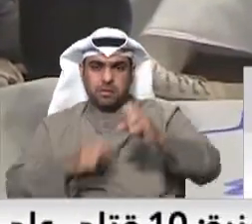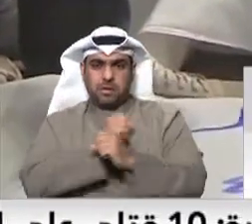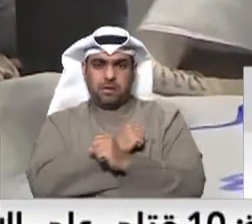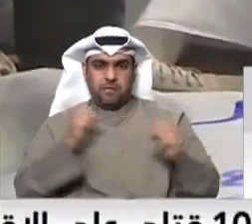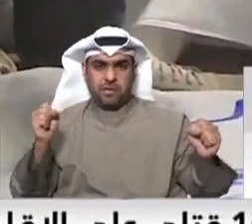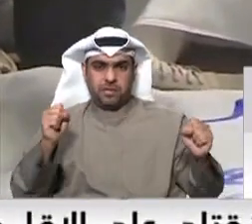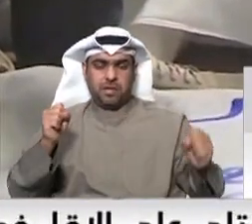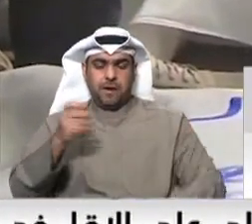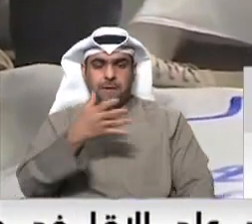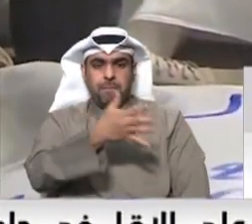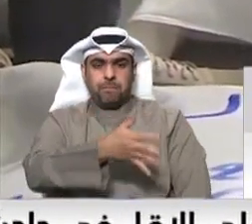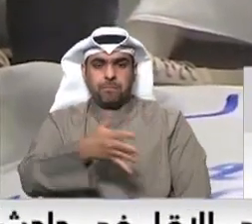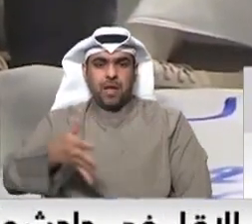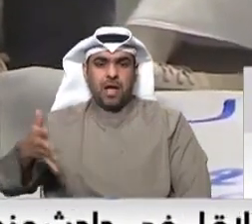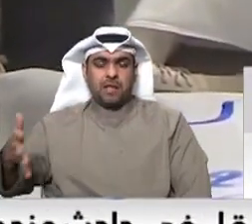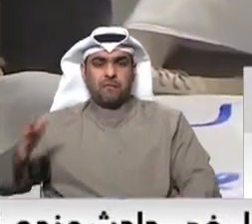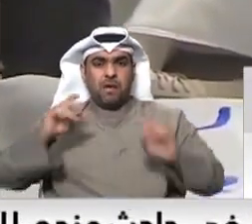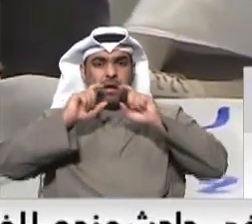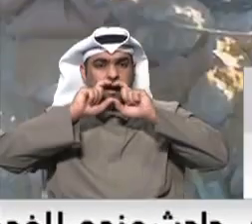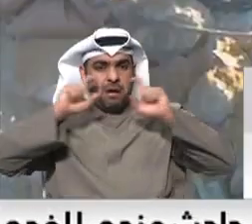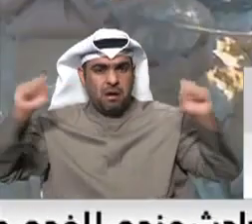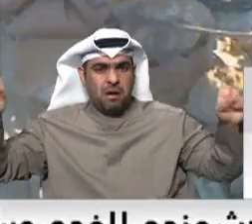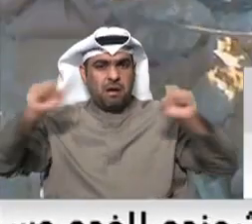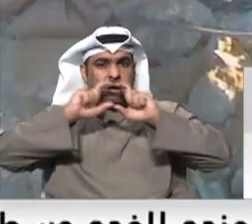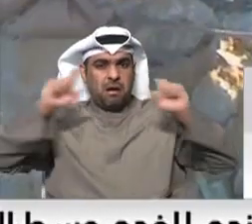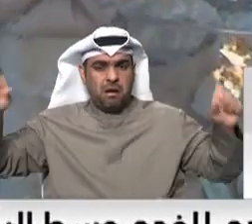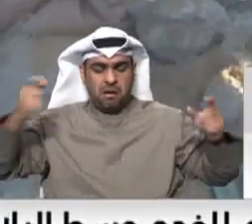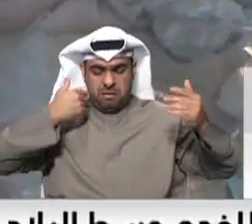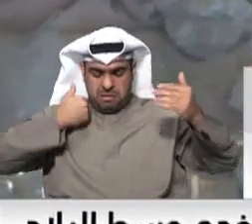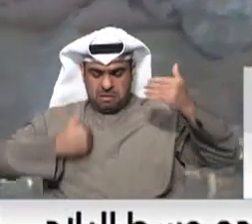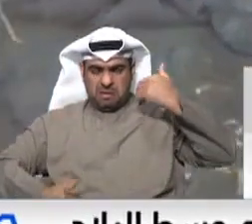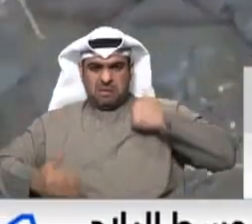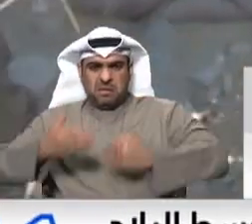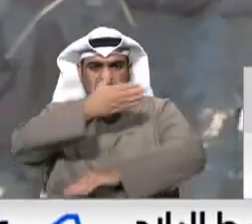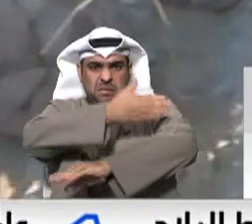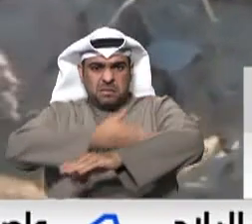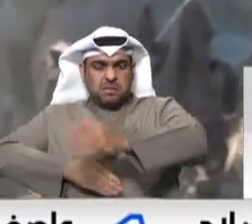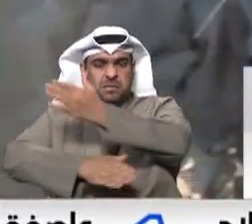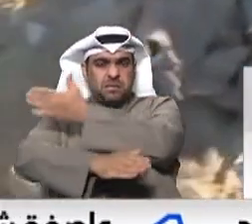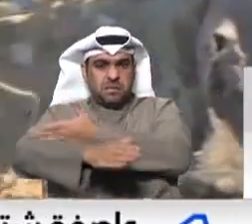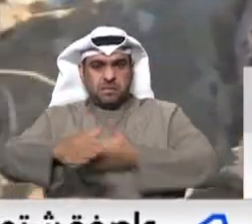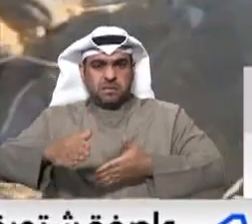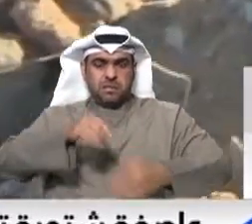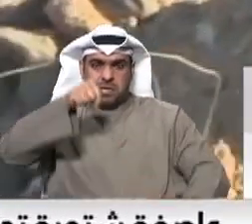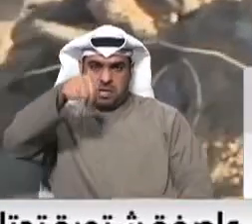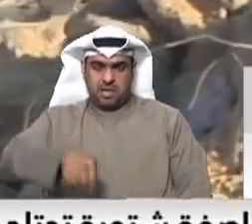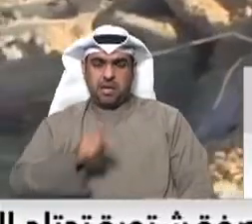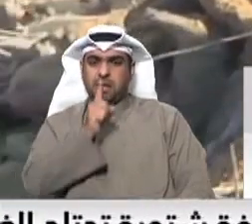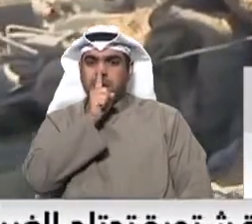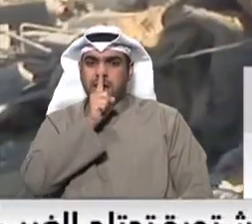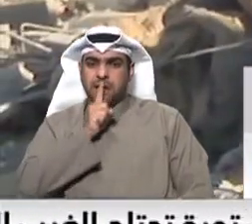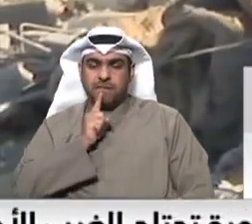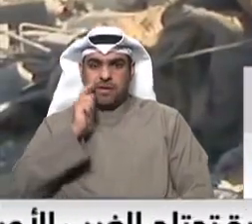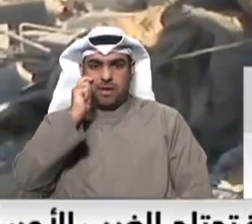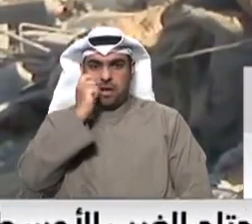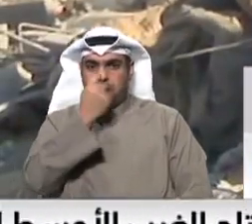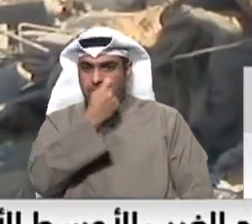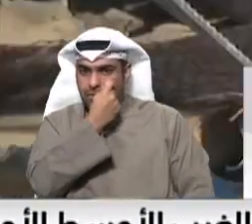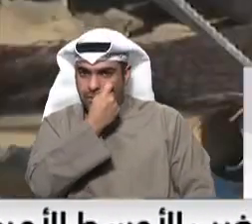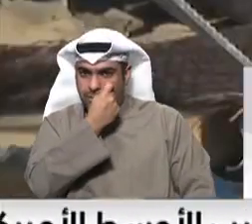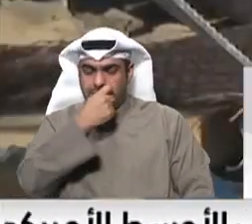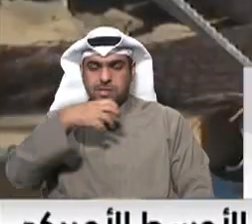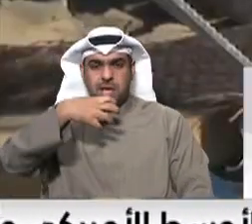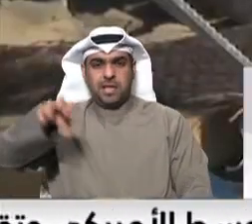صرخات الأطفال المصابين وأنين الجرحى، كلها باتت هي كل ما نسمعه في رفح وخان يونس ودير البلح